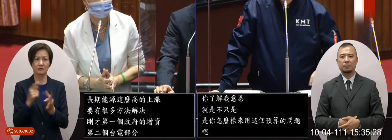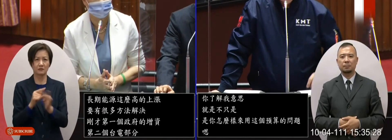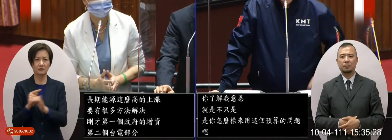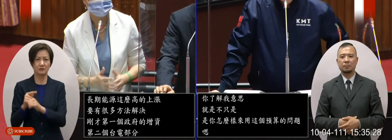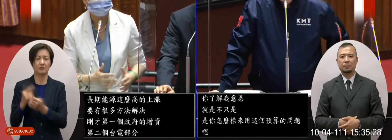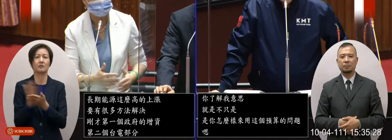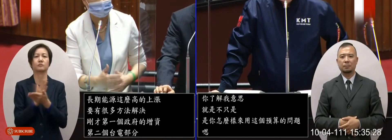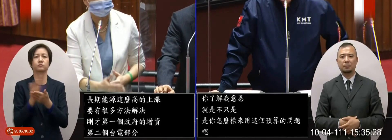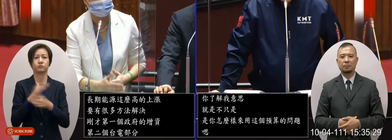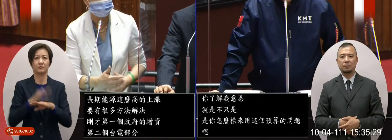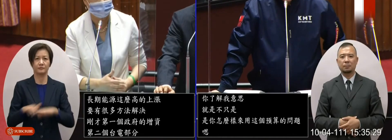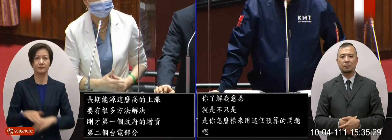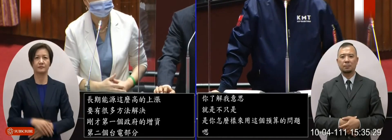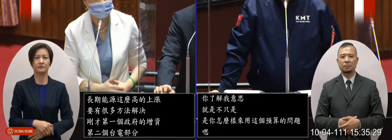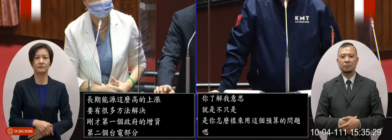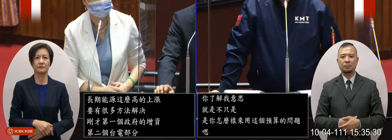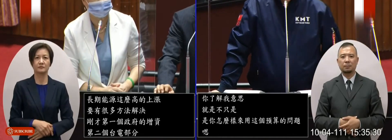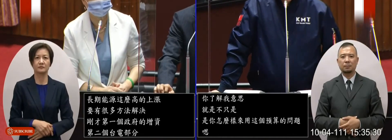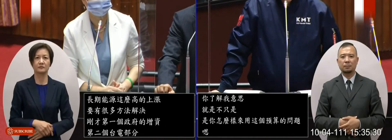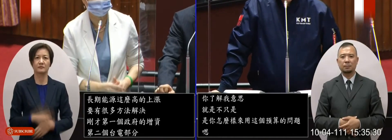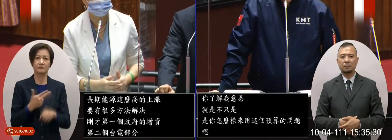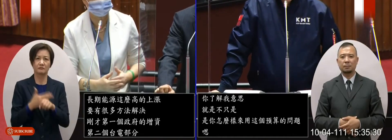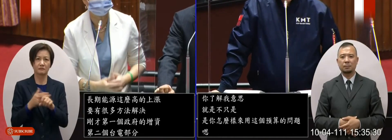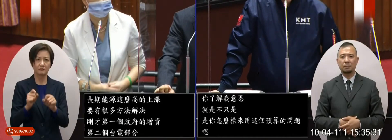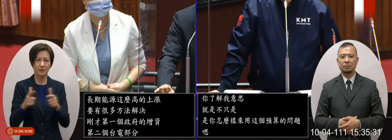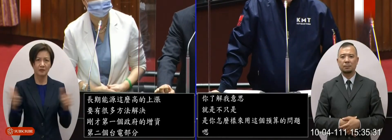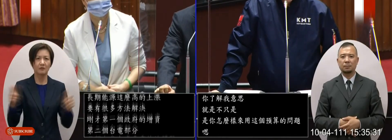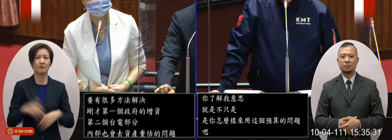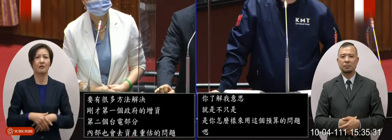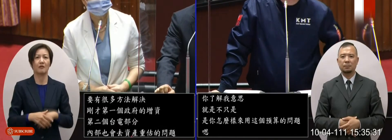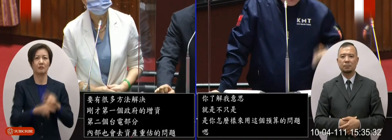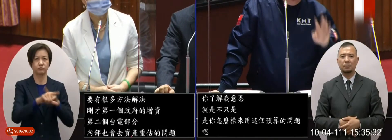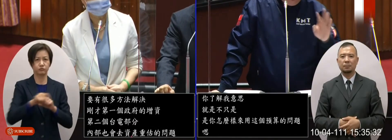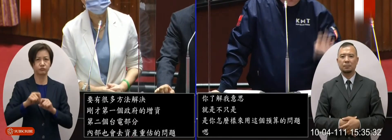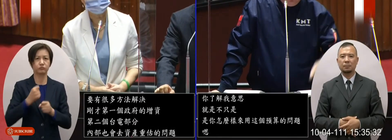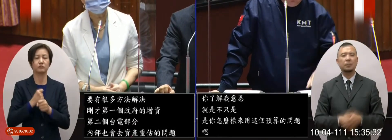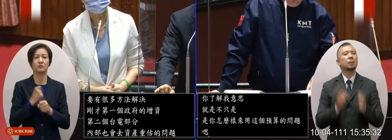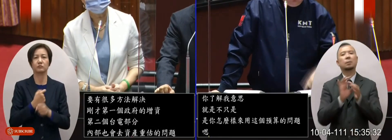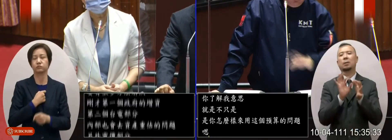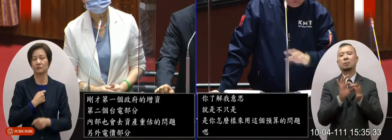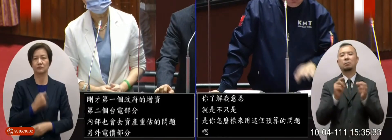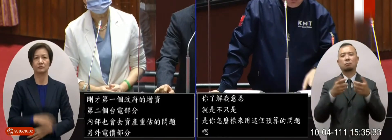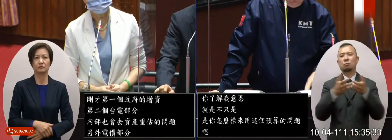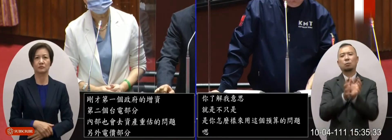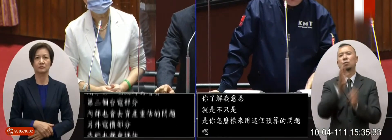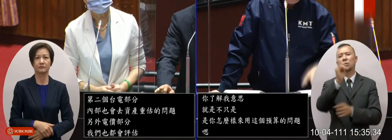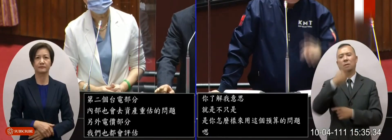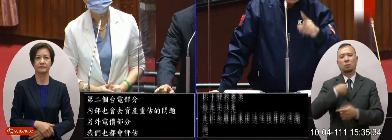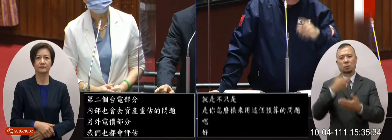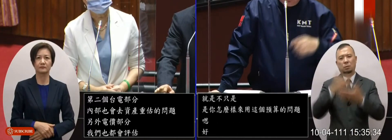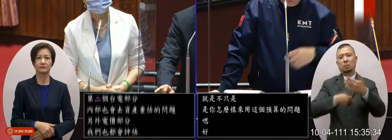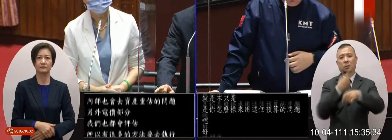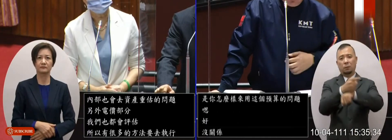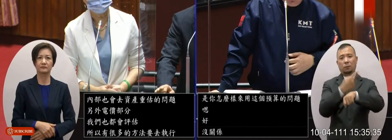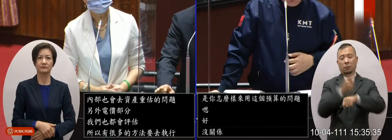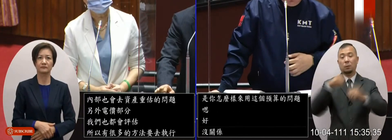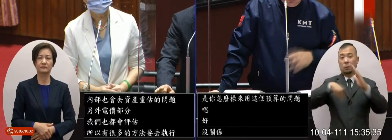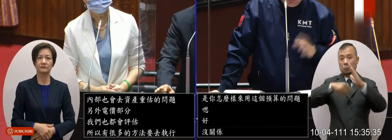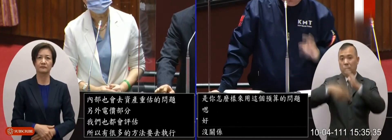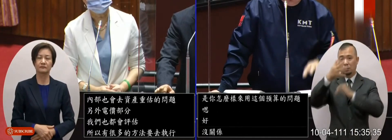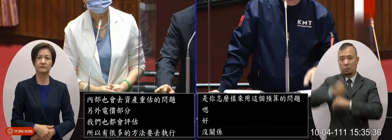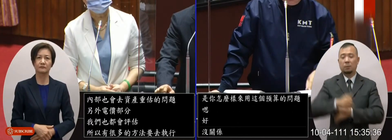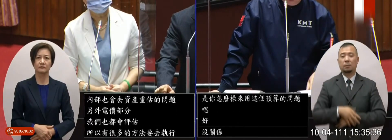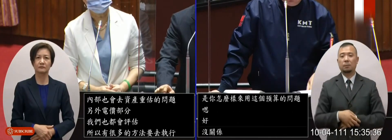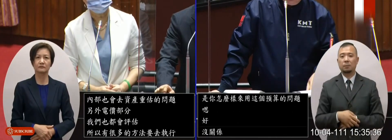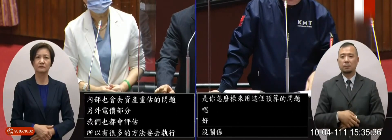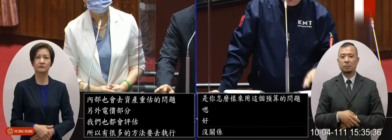评估。那所以有很多的方法要去执行。 好，蛮辛苦部长，那因为我只剩一分钟了，来院长，接下来我就给